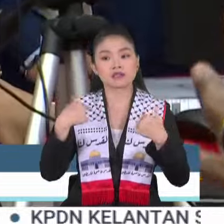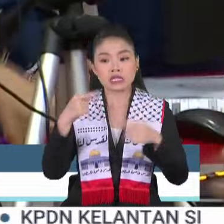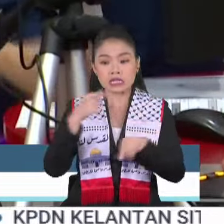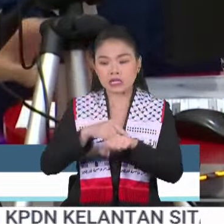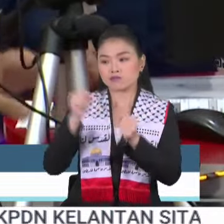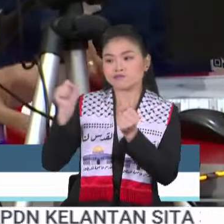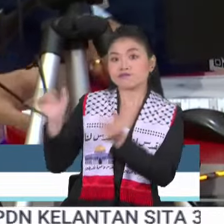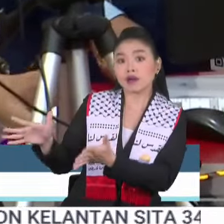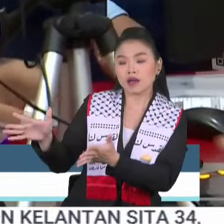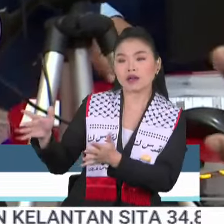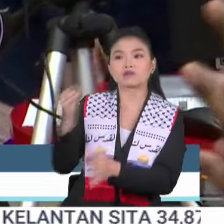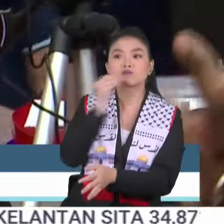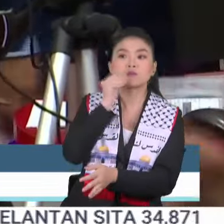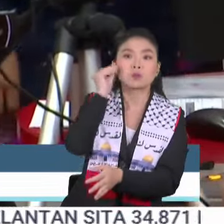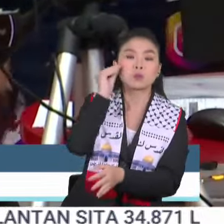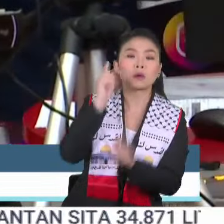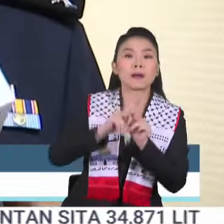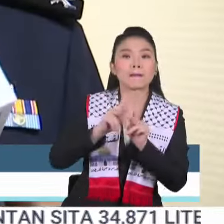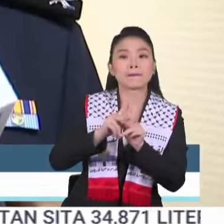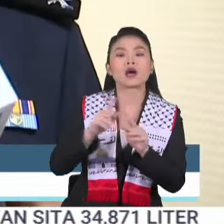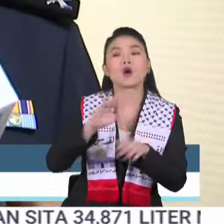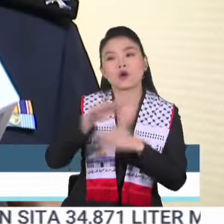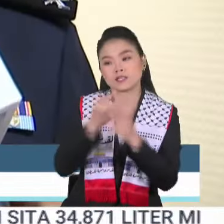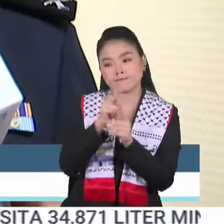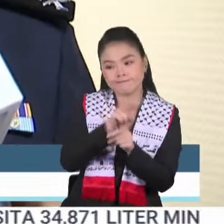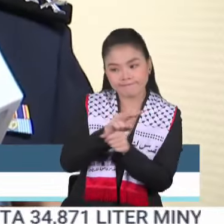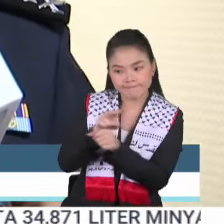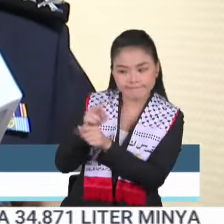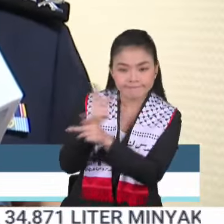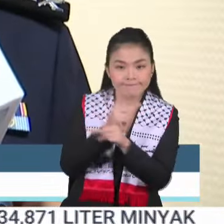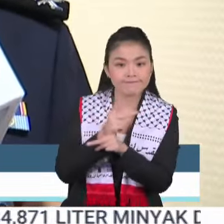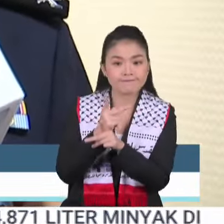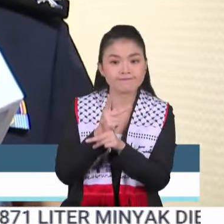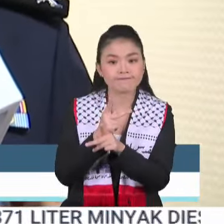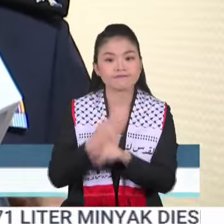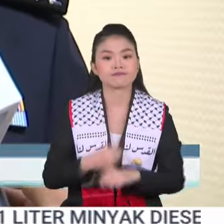perayaan dalam keadaan selamat. Dan pihak polis sendiri